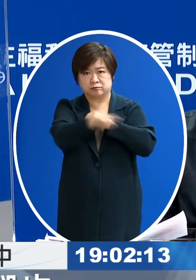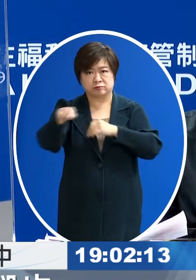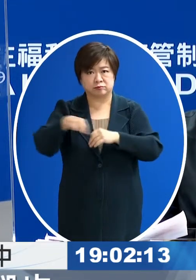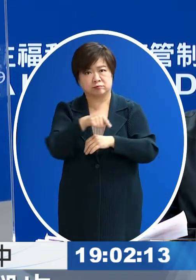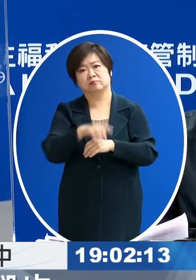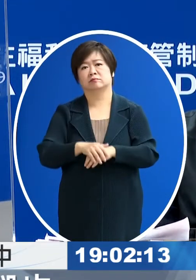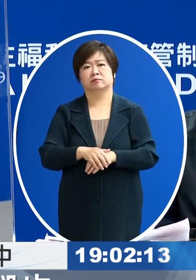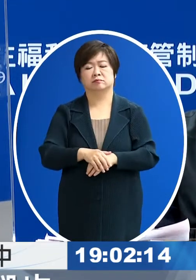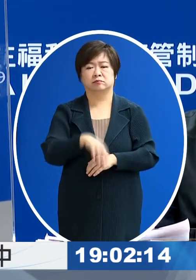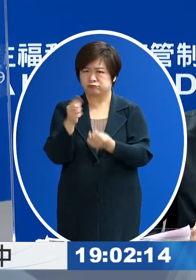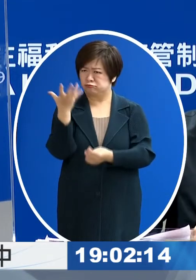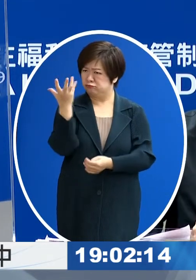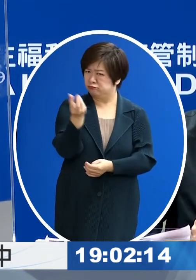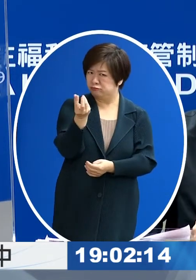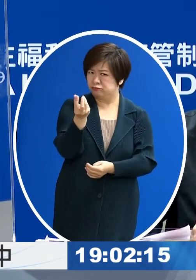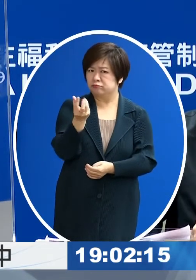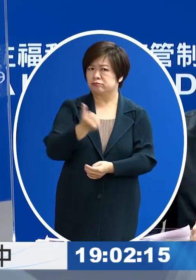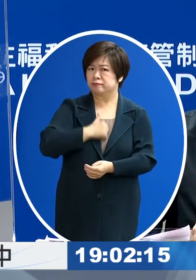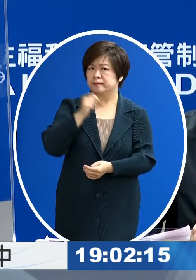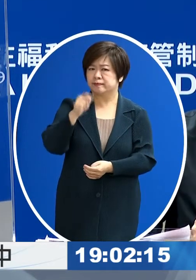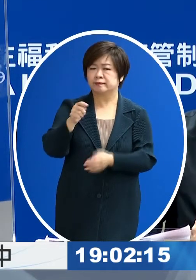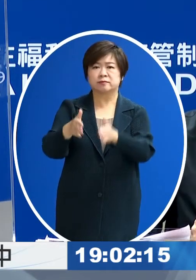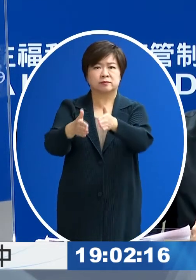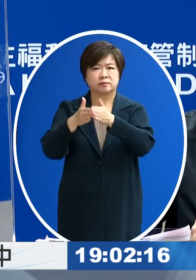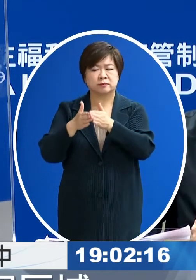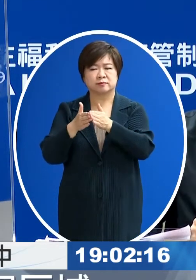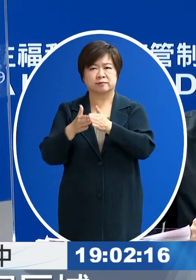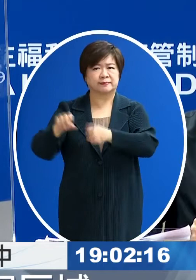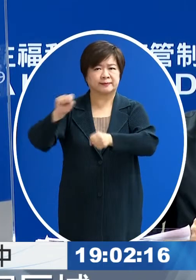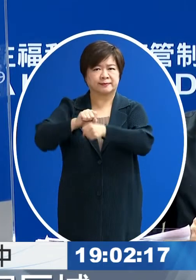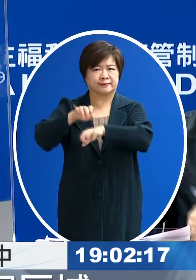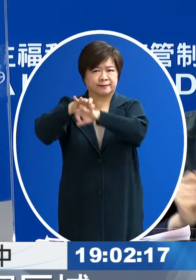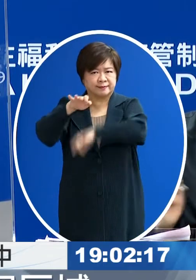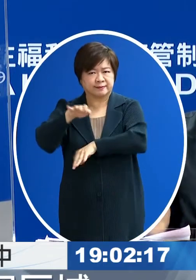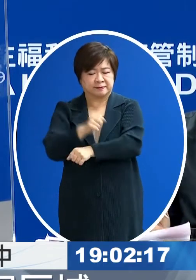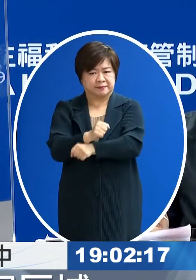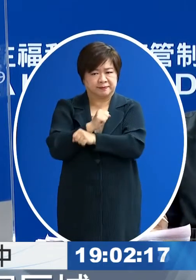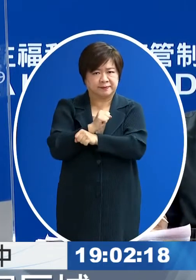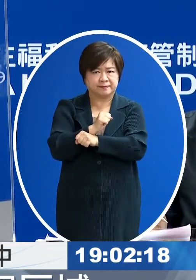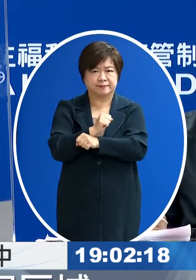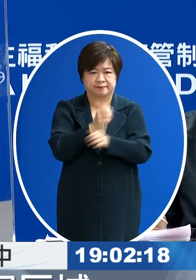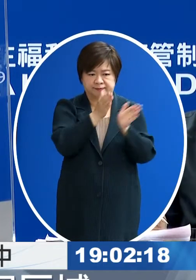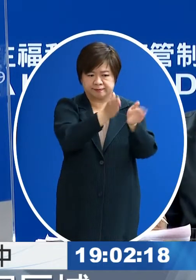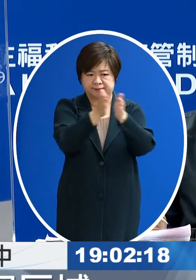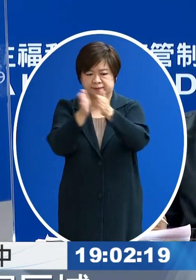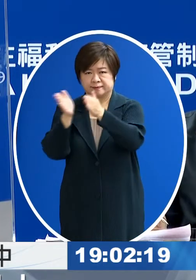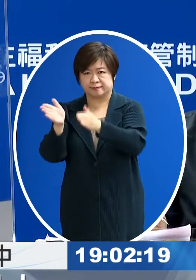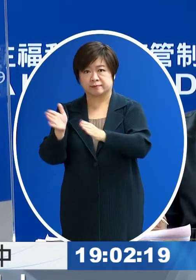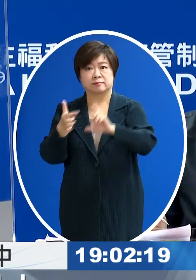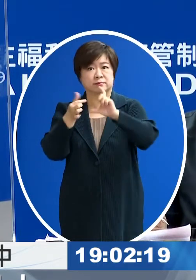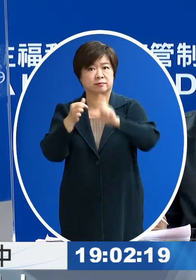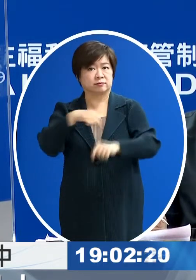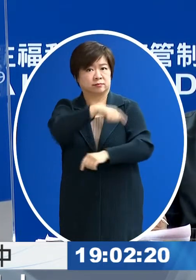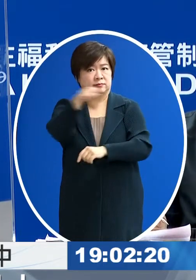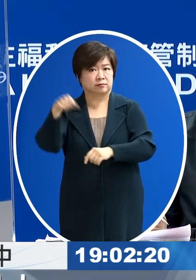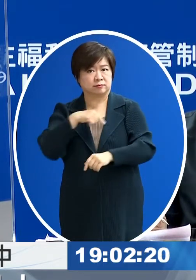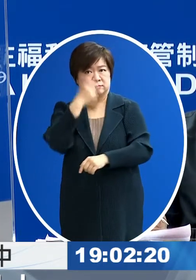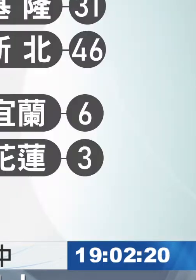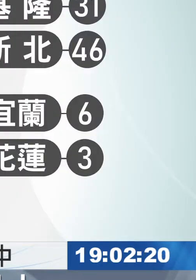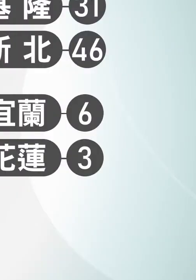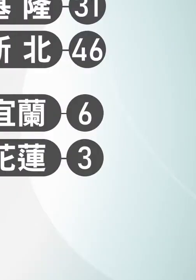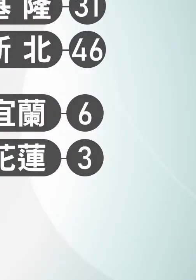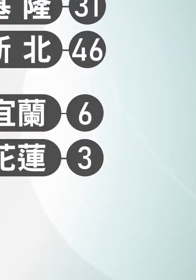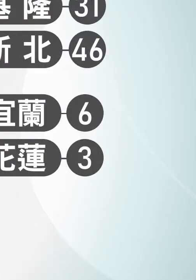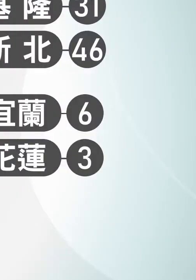都没有放缓脚步，对于这种需要框列或是高度警戒的这几个区域，采检的量也都算是